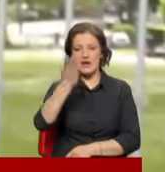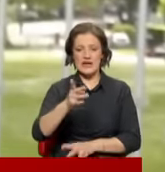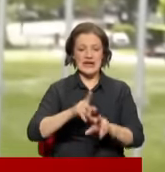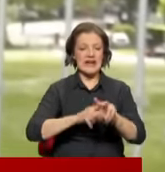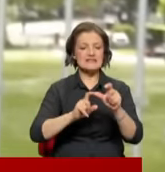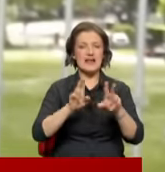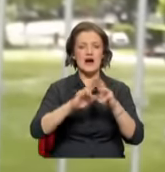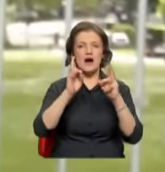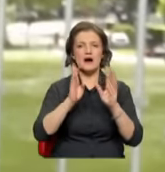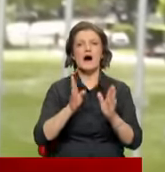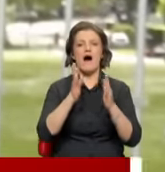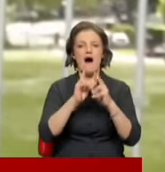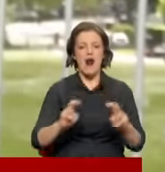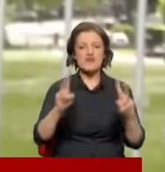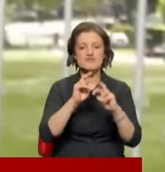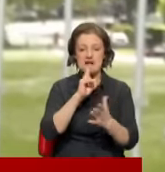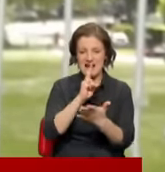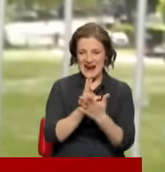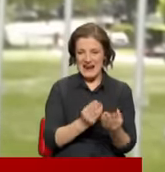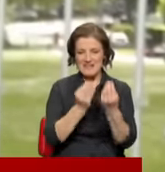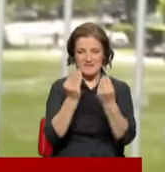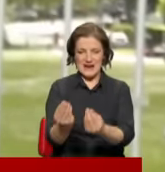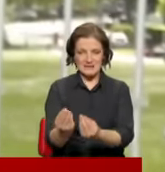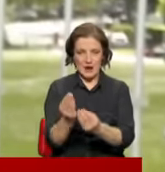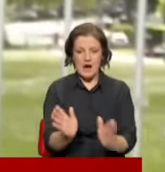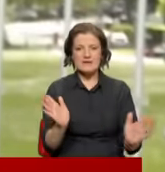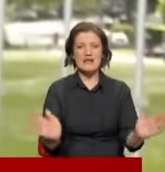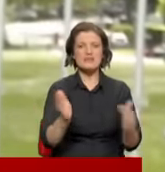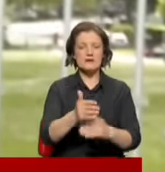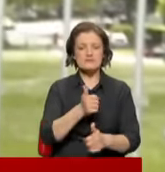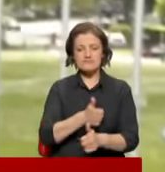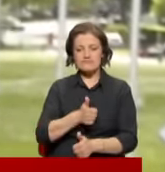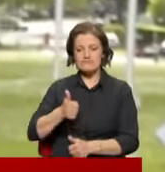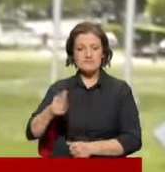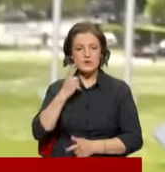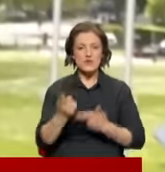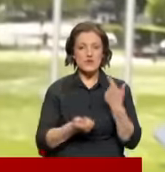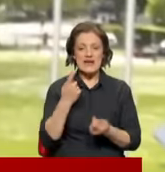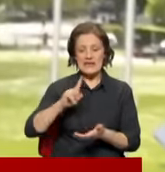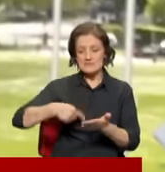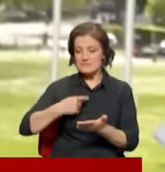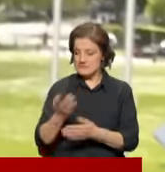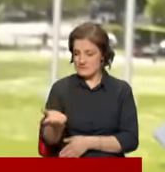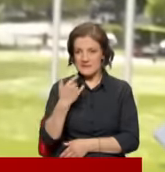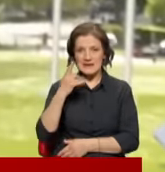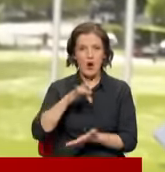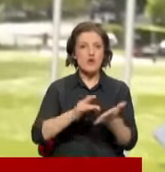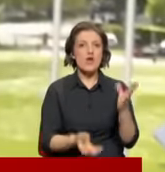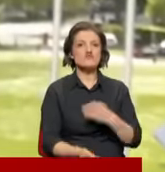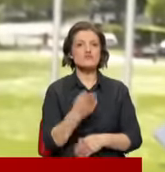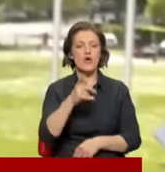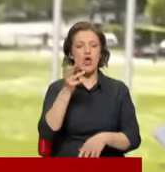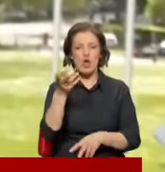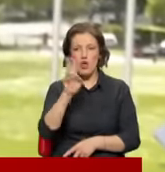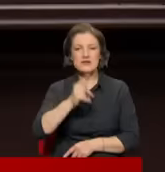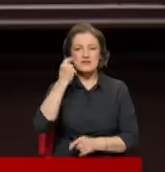YSK araştırma kararı verse, sandık başındaki imza föylerini istese sonuç ortaya çıkacak. Ölü seçmenin oy kullandığı